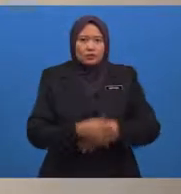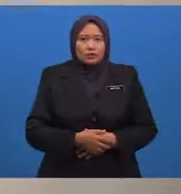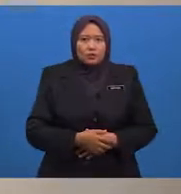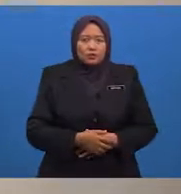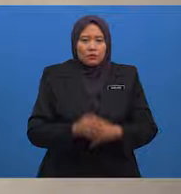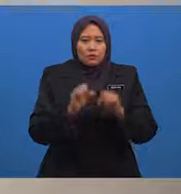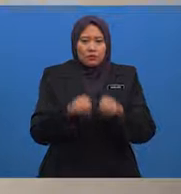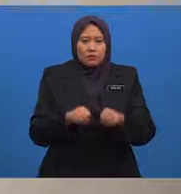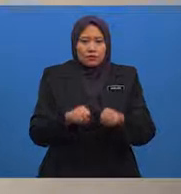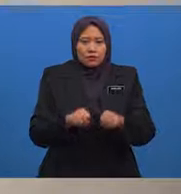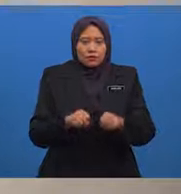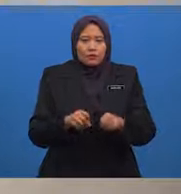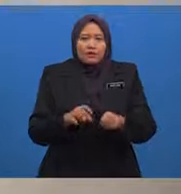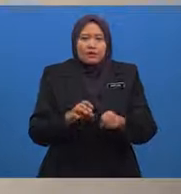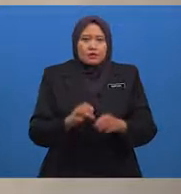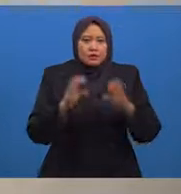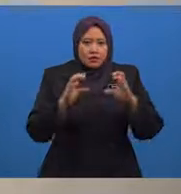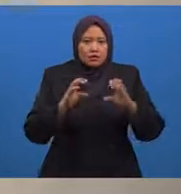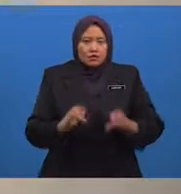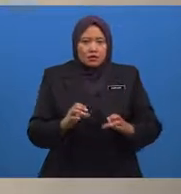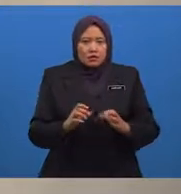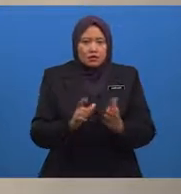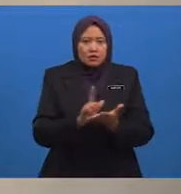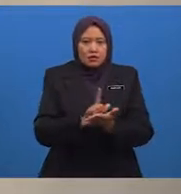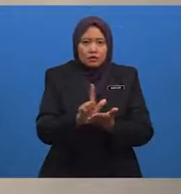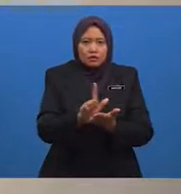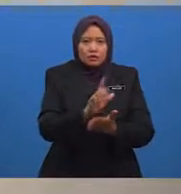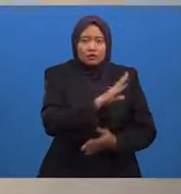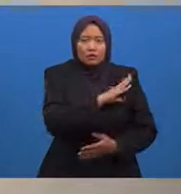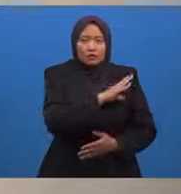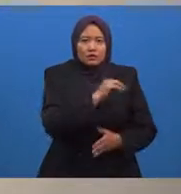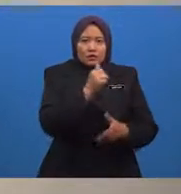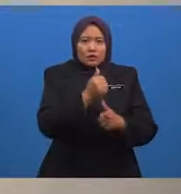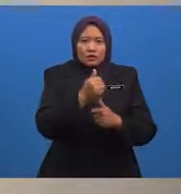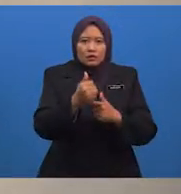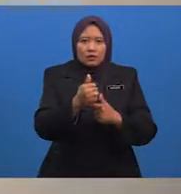dan secara tidak langsung, iaitu secara implisit.